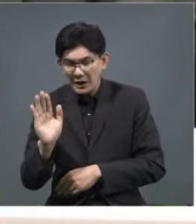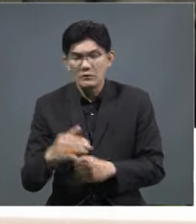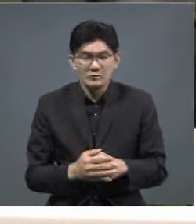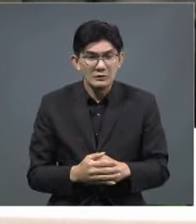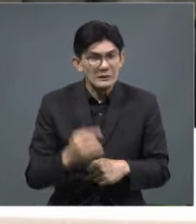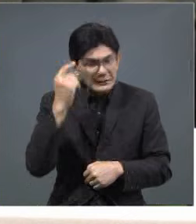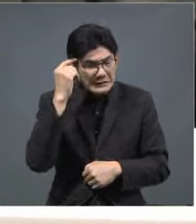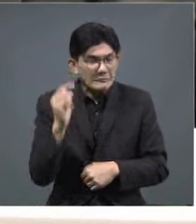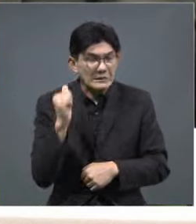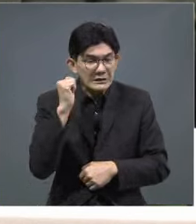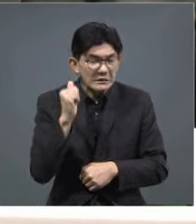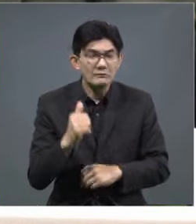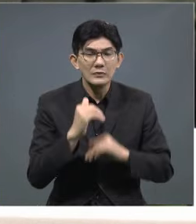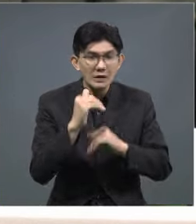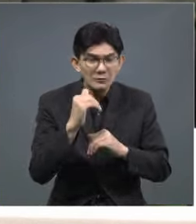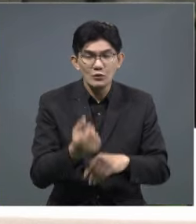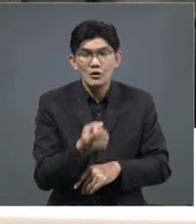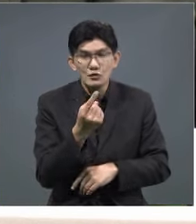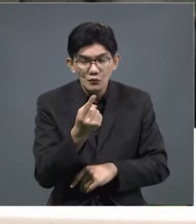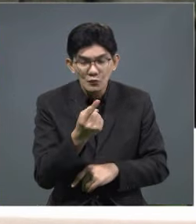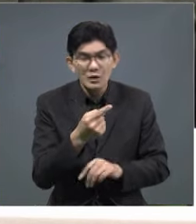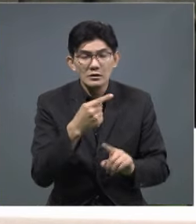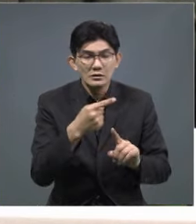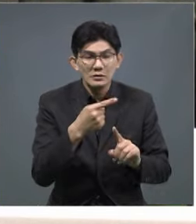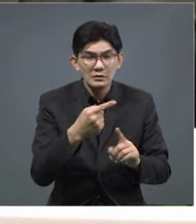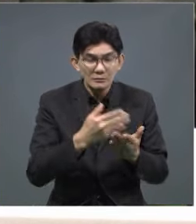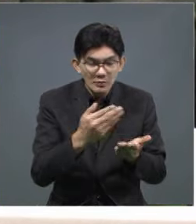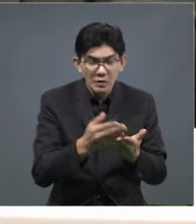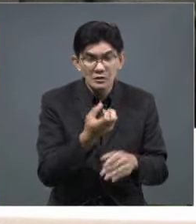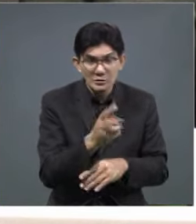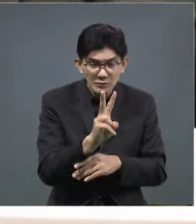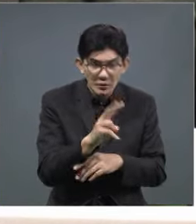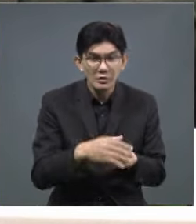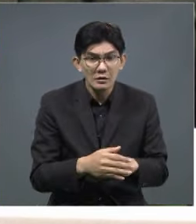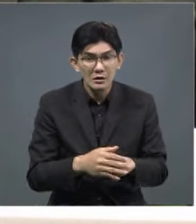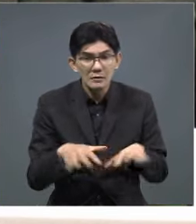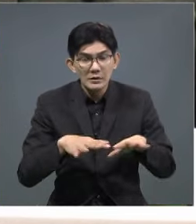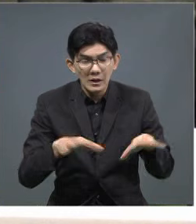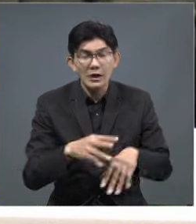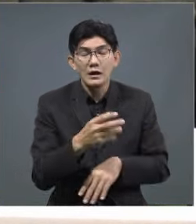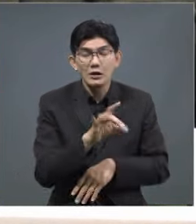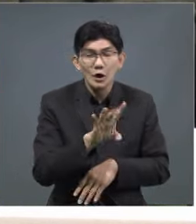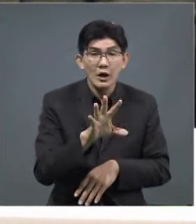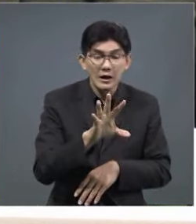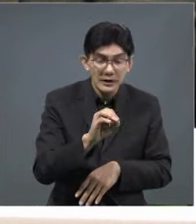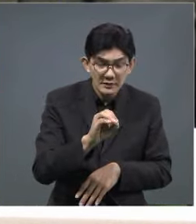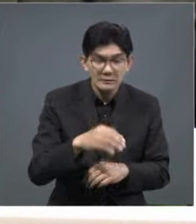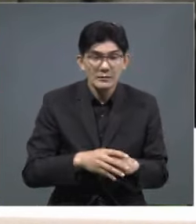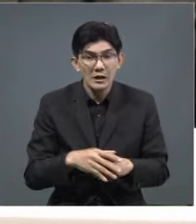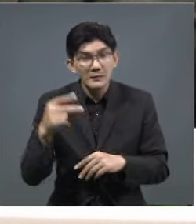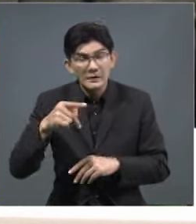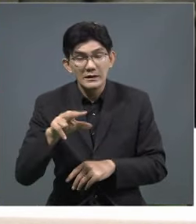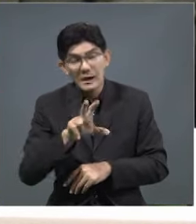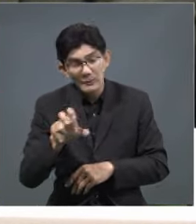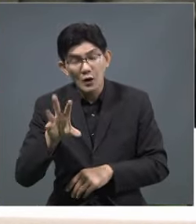ดตามร่างเดิมนะครับฉุกเฉินสิบไม่เกิน12งวดสามัญไม่เกิน150งวดพิเศษไม่เกิน360